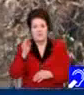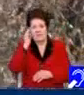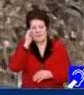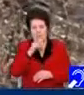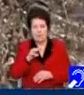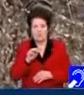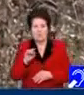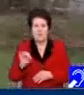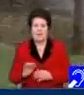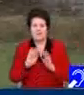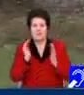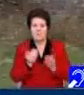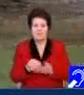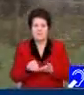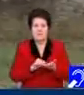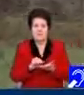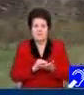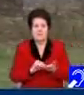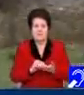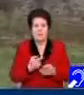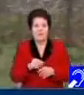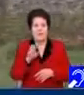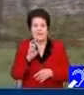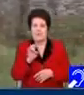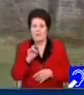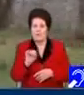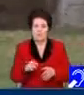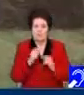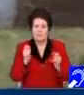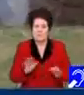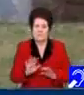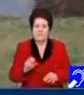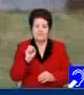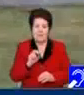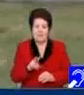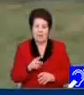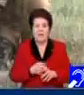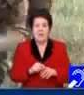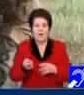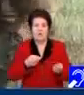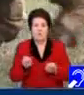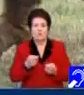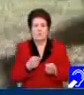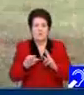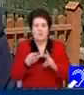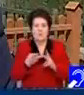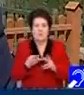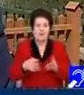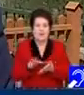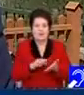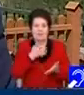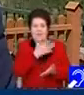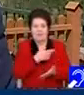transnistrană, trupele separatiste se antrenau de zor. Nici biroul NATO nu s-a mai deschis în aprilie, iar autoritățile ofereau deja un al doilea termen.